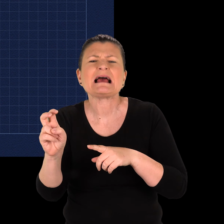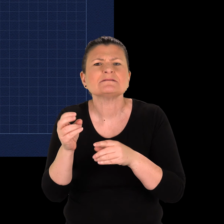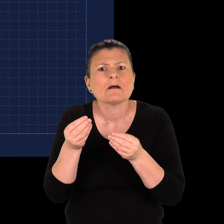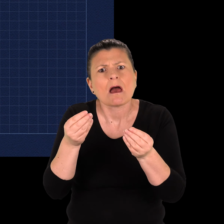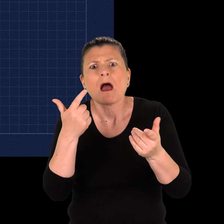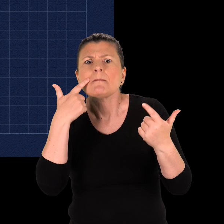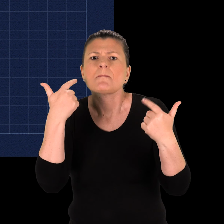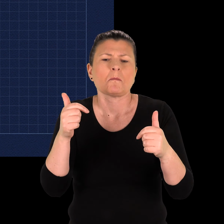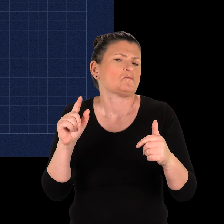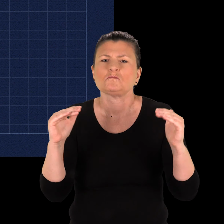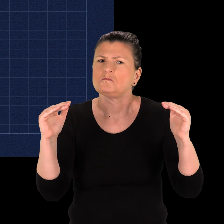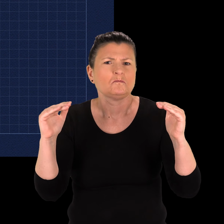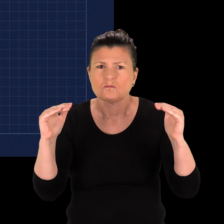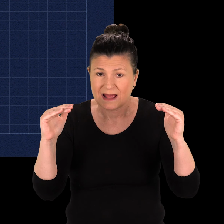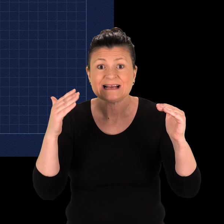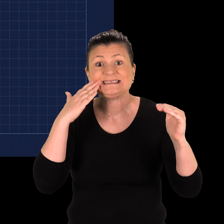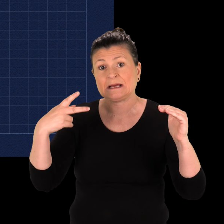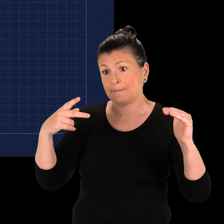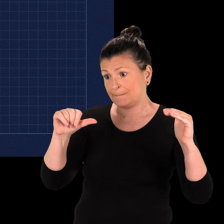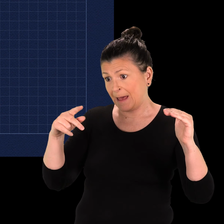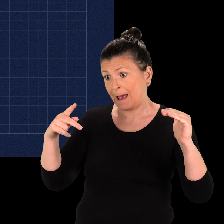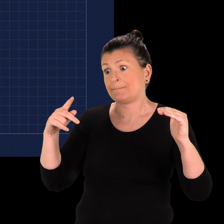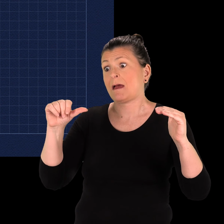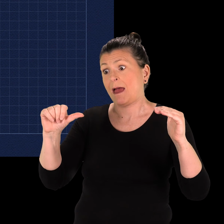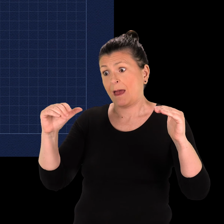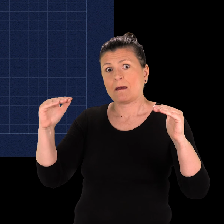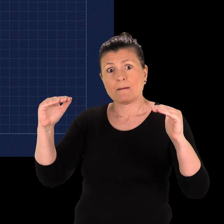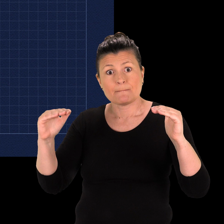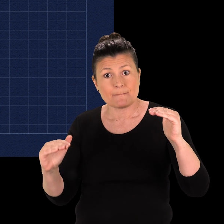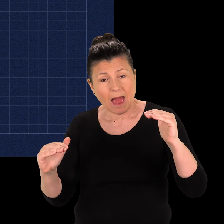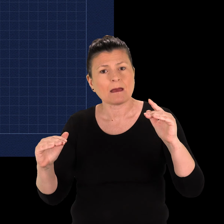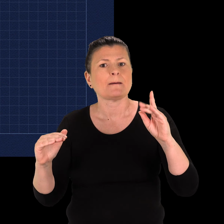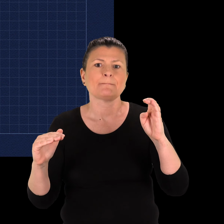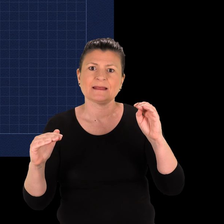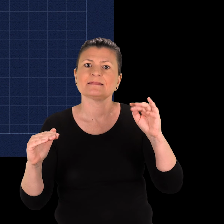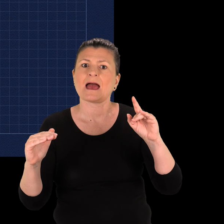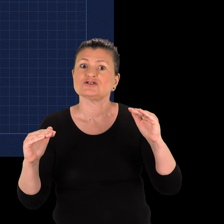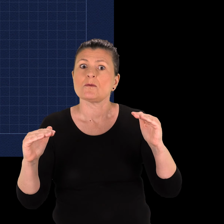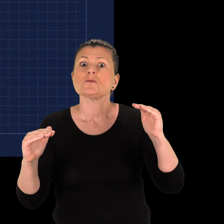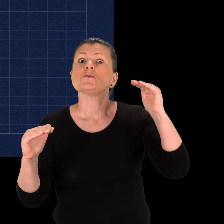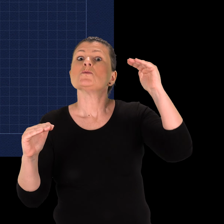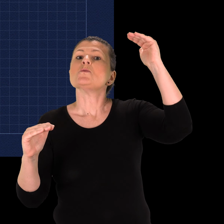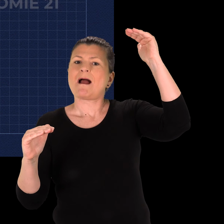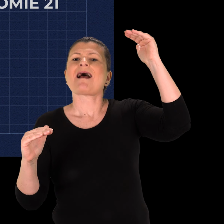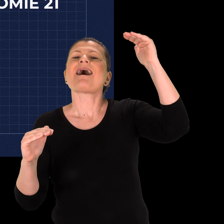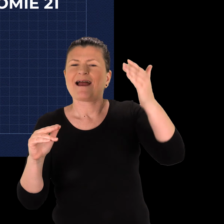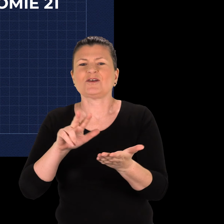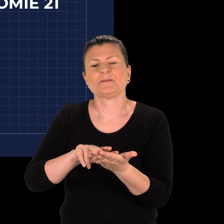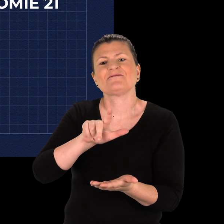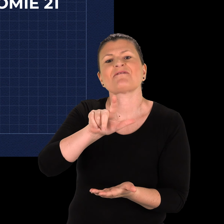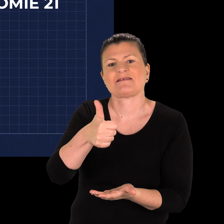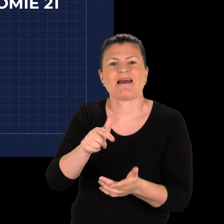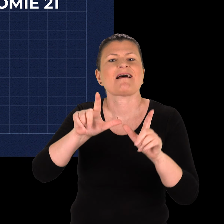n'influencent pas le calcul de votre risque. Si votre dosage de la PAP-A est basse et ou celui de la bêta-HCG haute, le risque